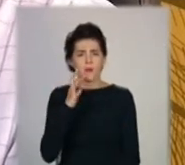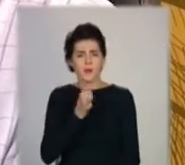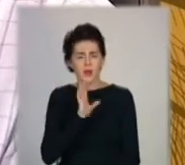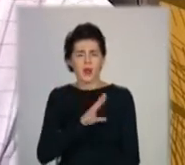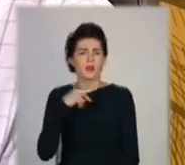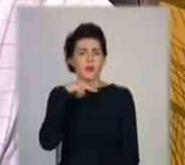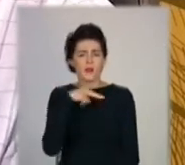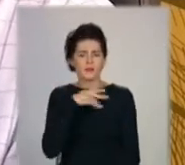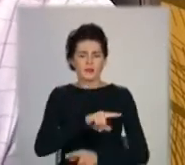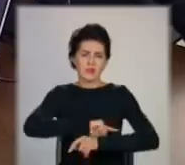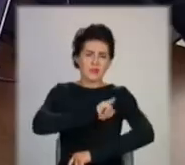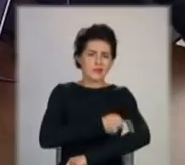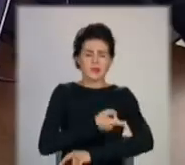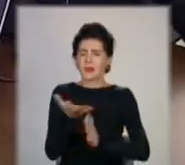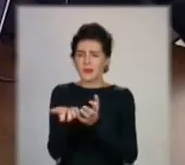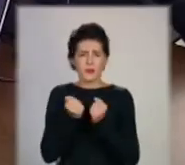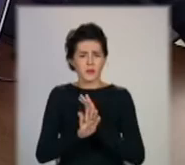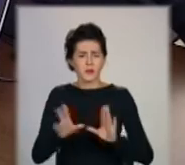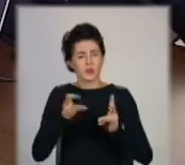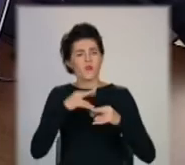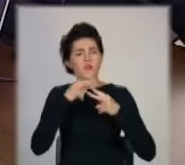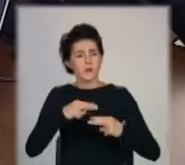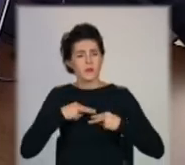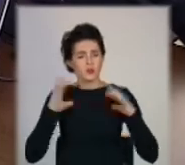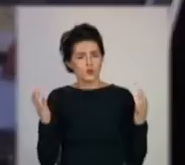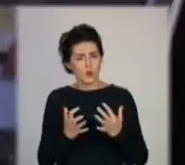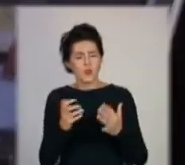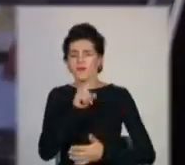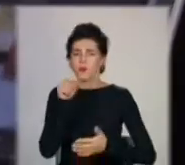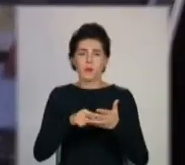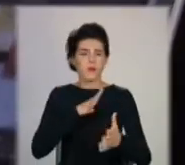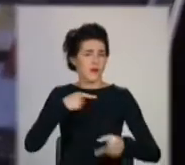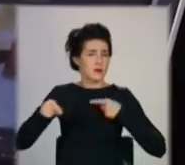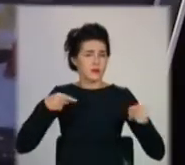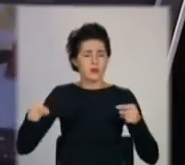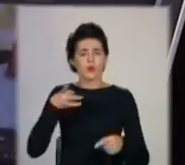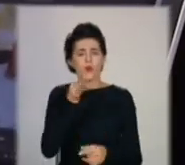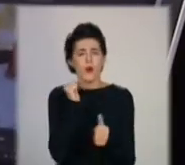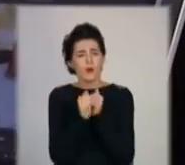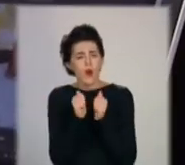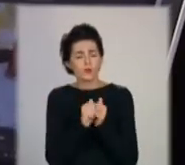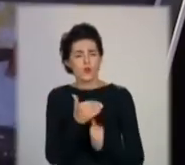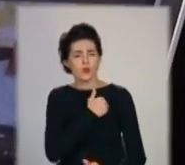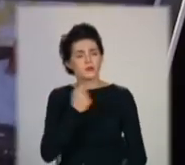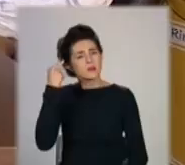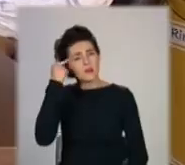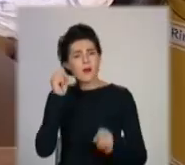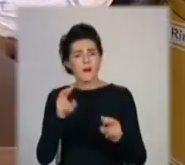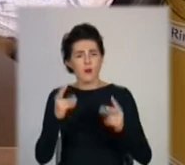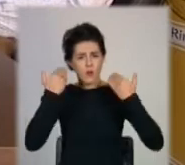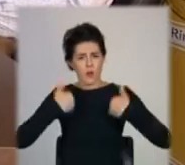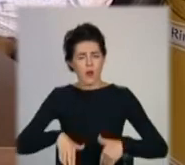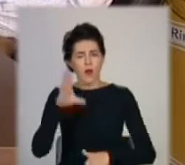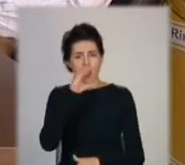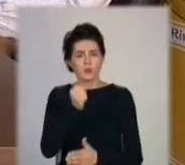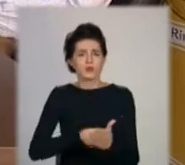не приймати та бути пильними до свого здоров'я. Запитання були різні, але майже кожен хотів знати, коли організм людей